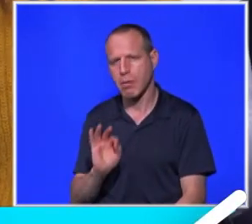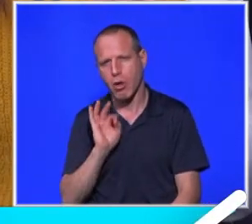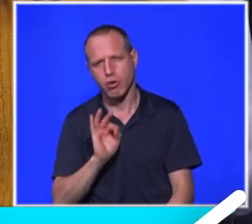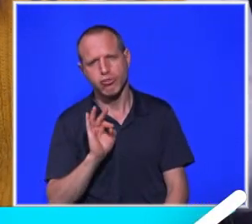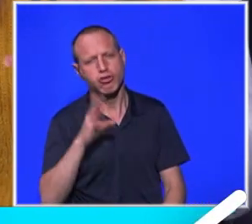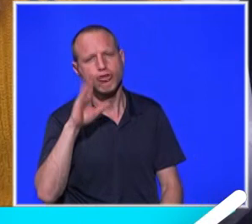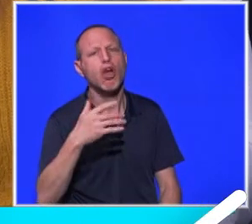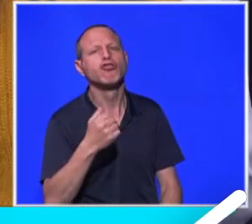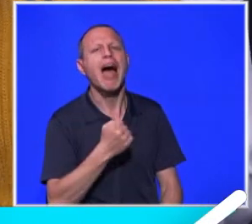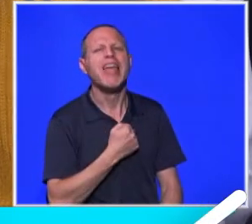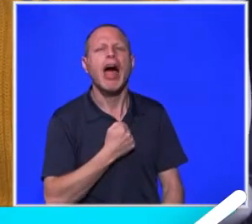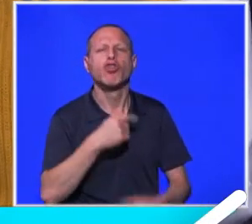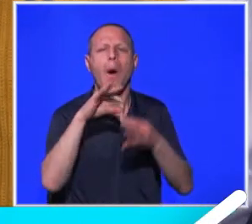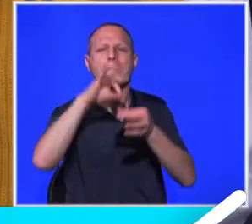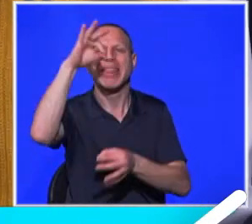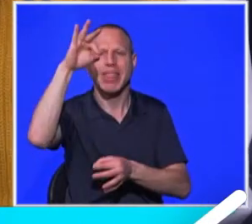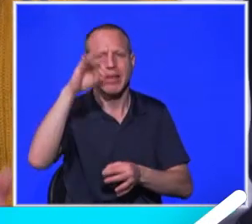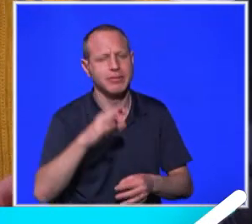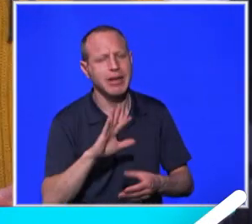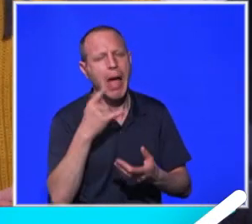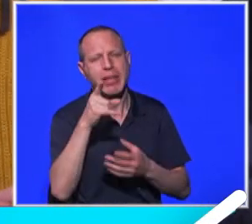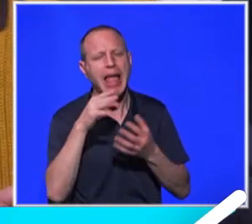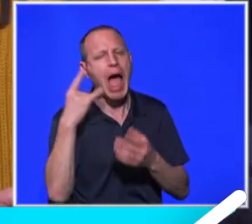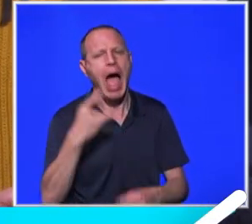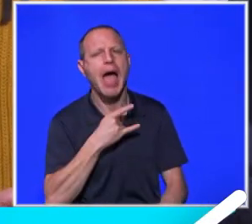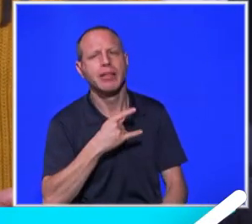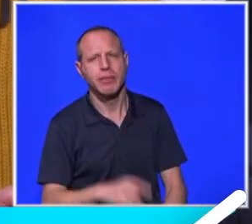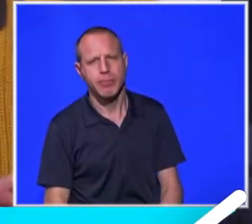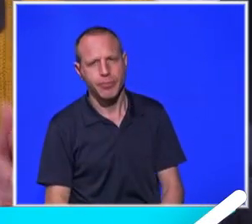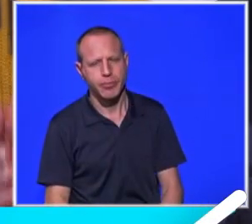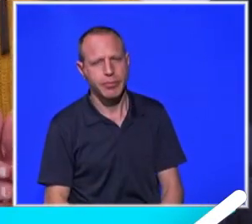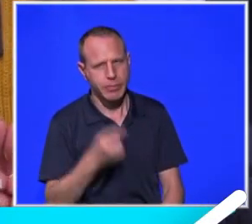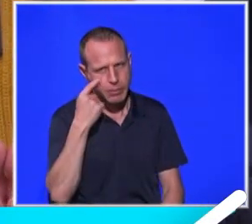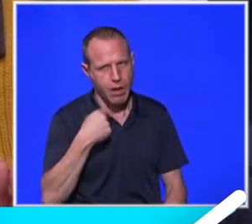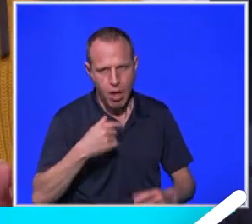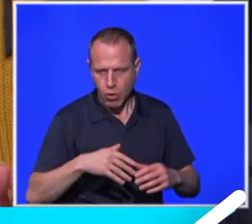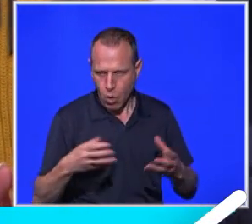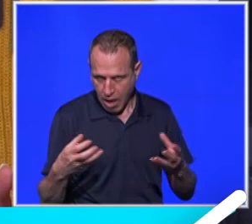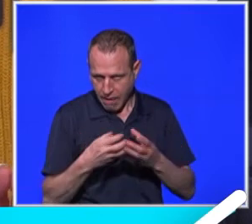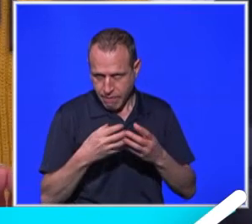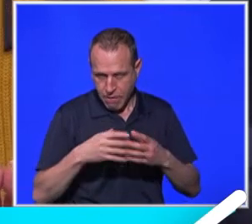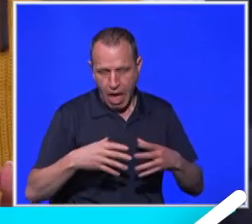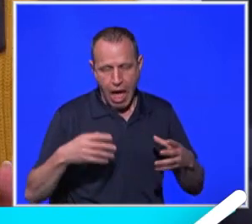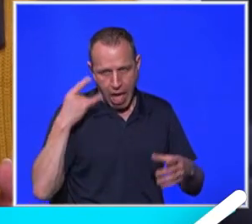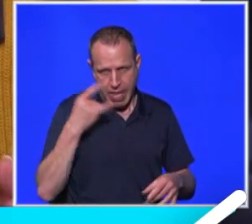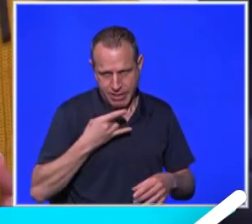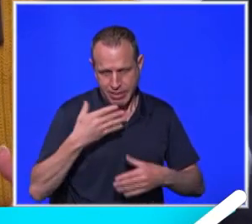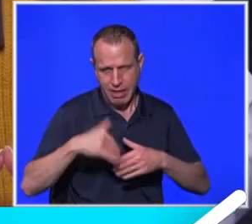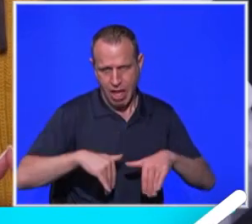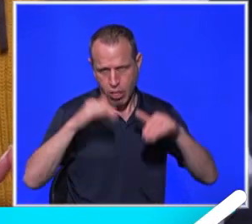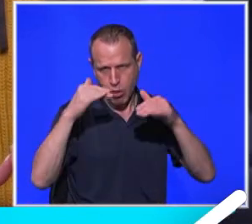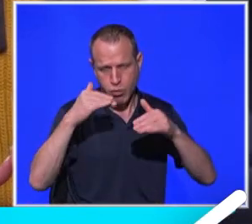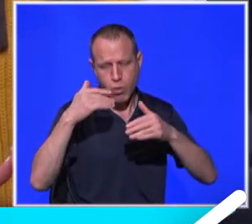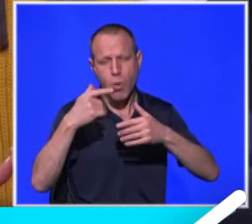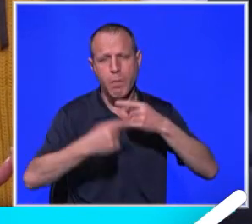יש דטומטר כזה שכמה אתה חרדי. תראי, אנחנו גדלנו, החברה החרדית באמת גדלנו בדור שנשים לא